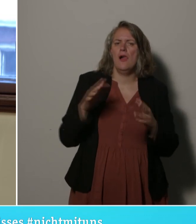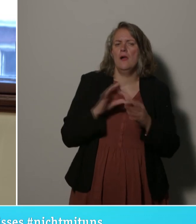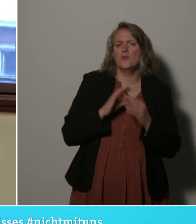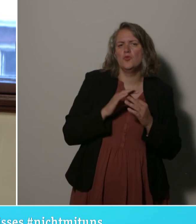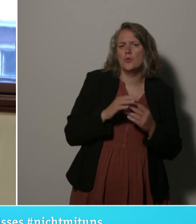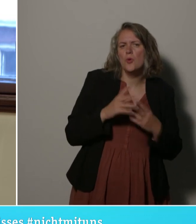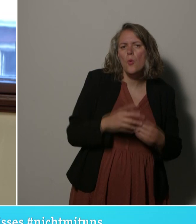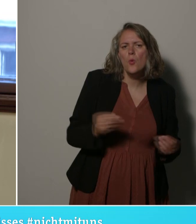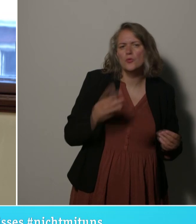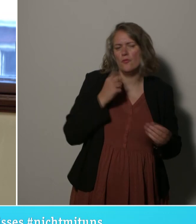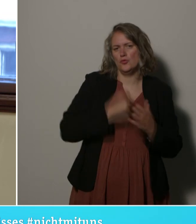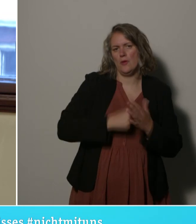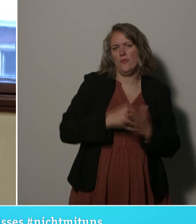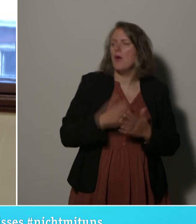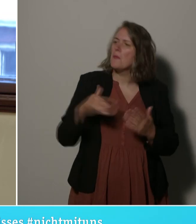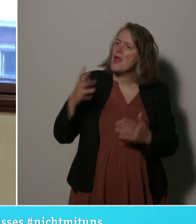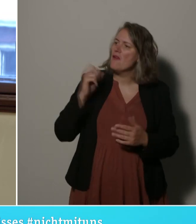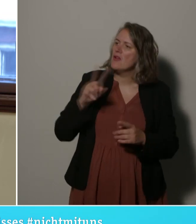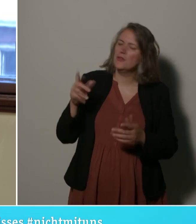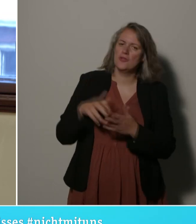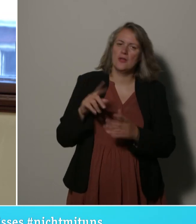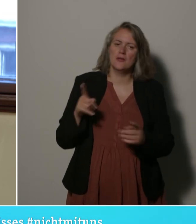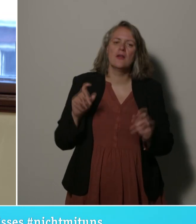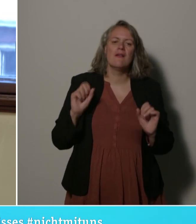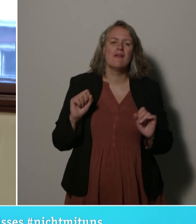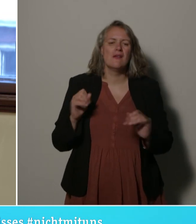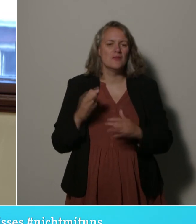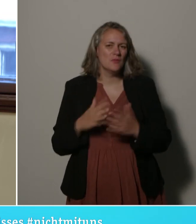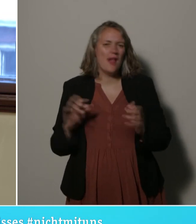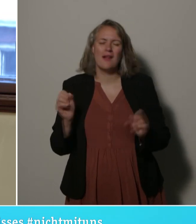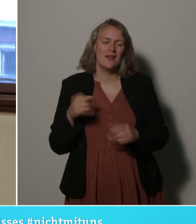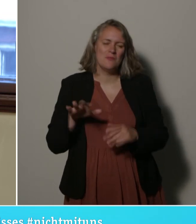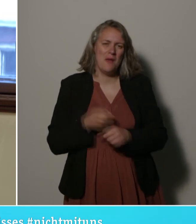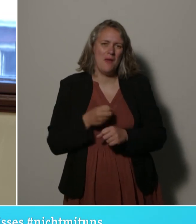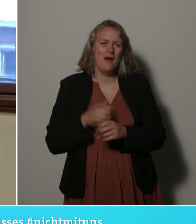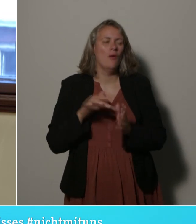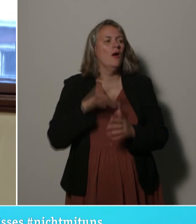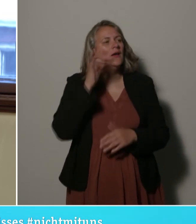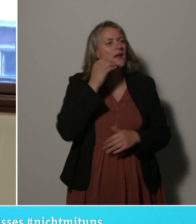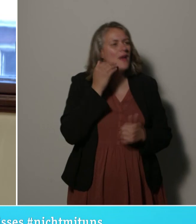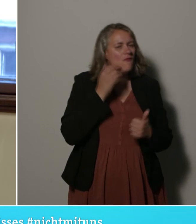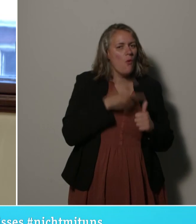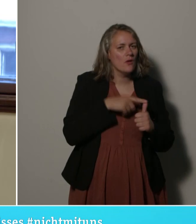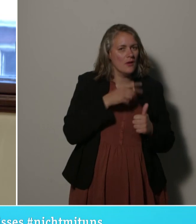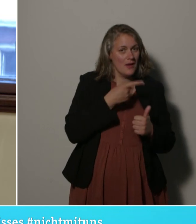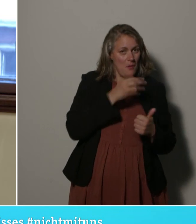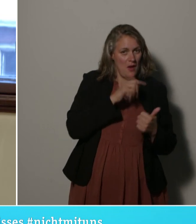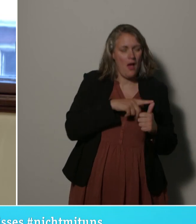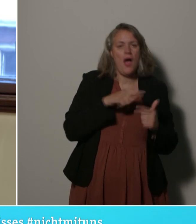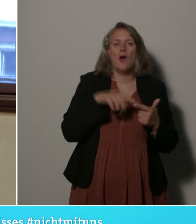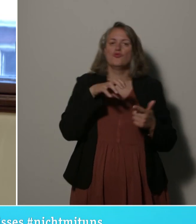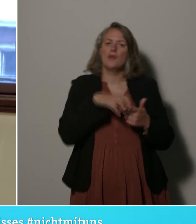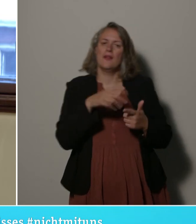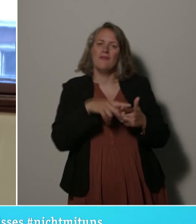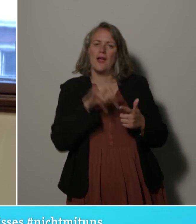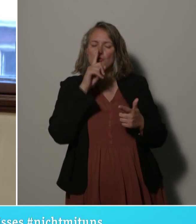Lösungen. Mehr will die Stadt nicht tun und kann es zum Teil auch nicht, weil Jena Wohnen GmbH und die Stadtwerke sind halt nur begrenzt